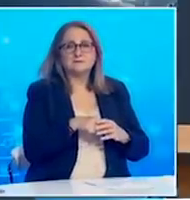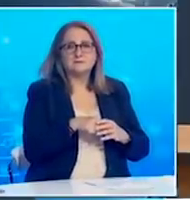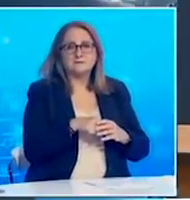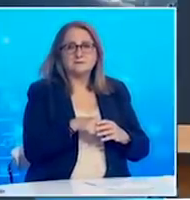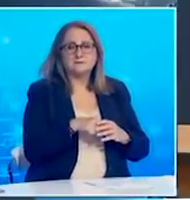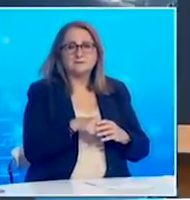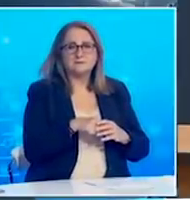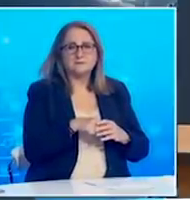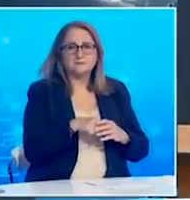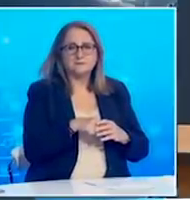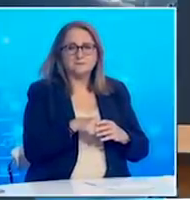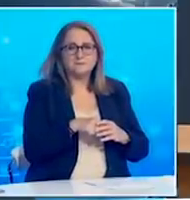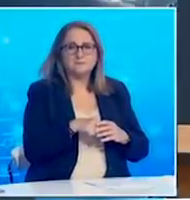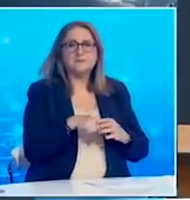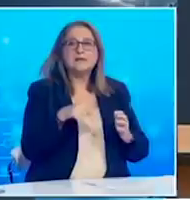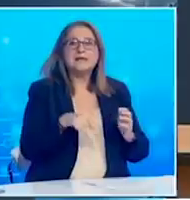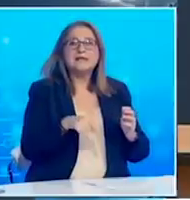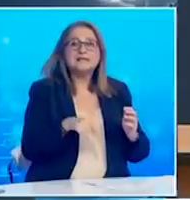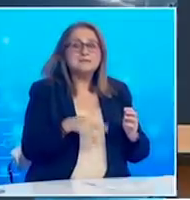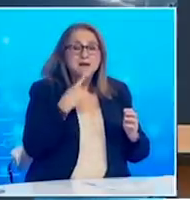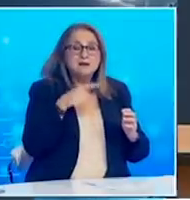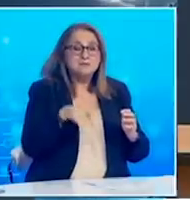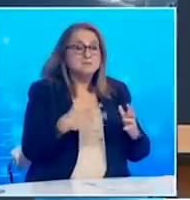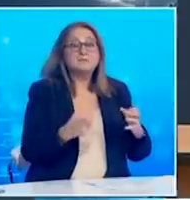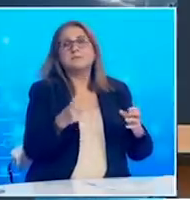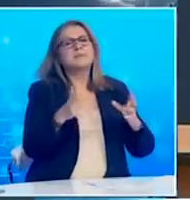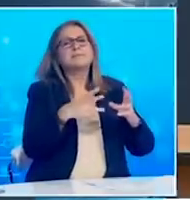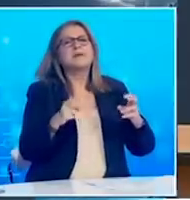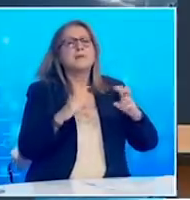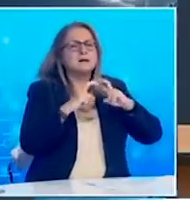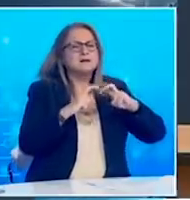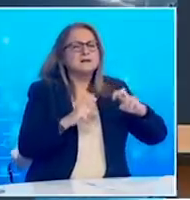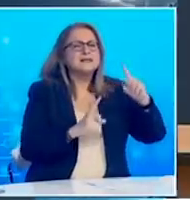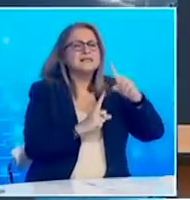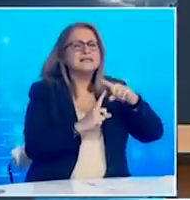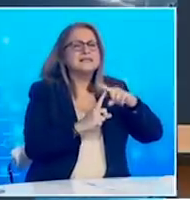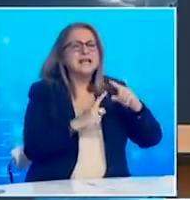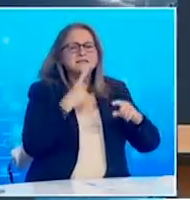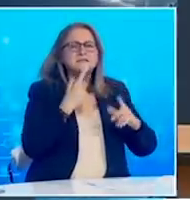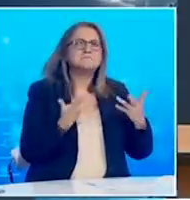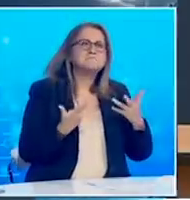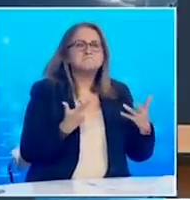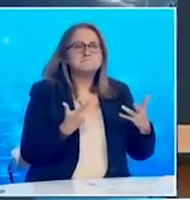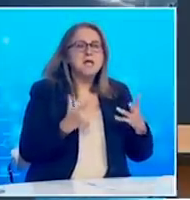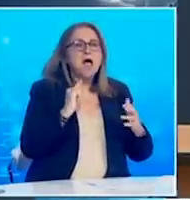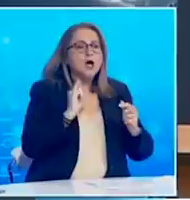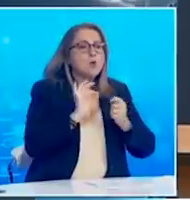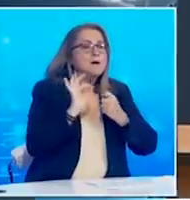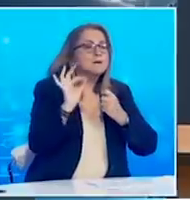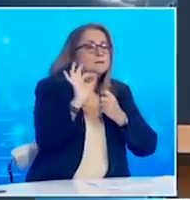είναι δύσκολο να έχουν αξιοπιστία. Υπάρχουν κάποιες εκτιμήσεις που λένε για λιγάκι κάτω από ένα. Παρ' όλα αυτά,